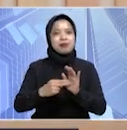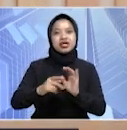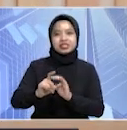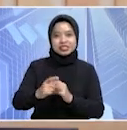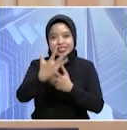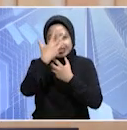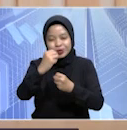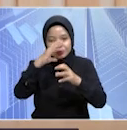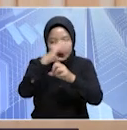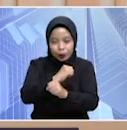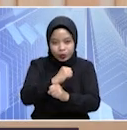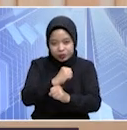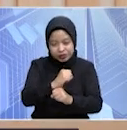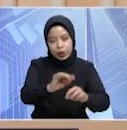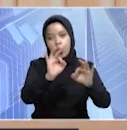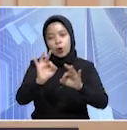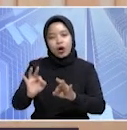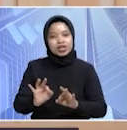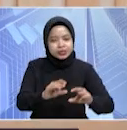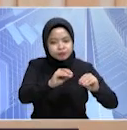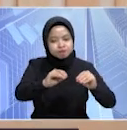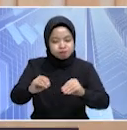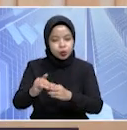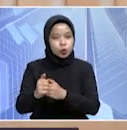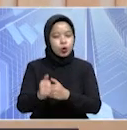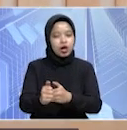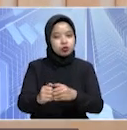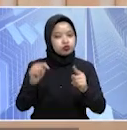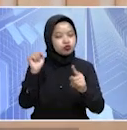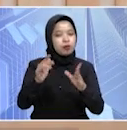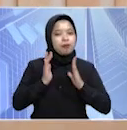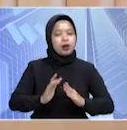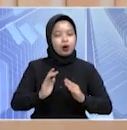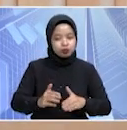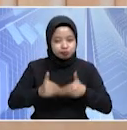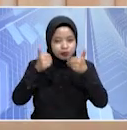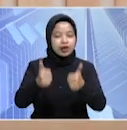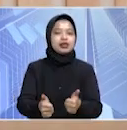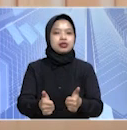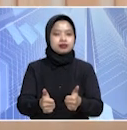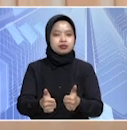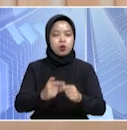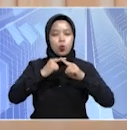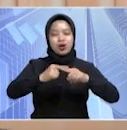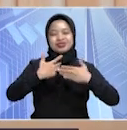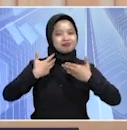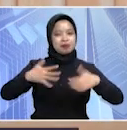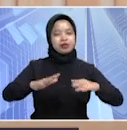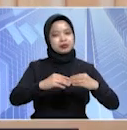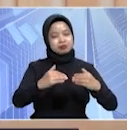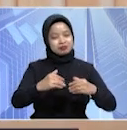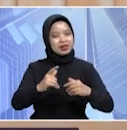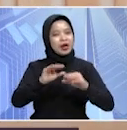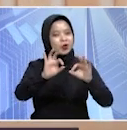semakin matang dalam mengedukasi pemirsa sebagai tontonan dan tuntunan untuk berperilaku lebih baik, bebas dari hoax, dan